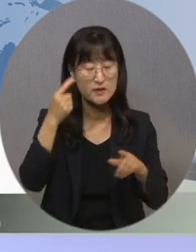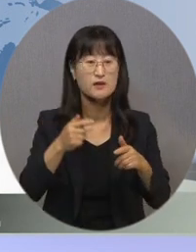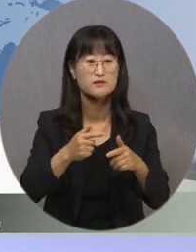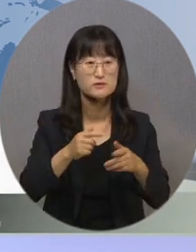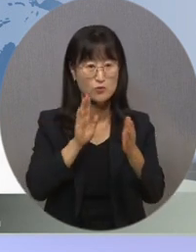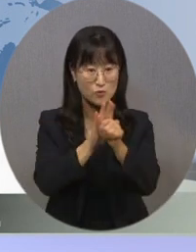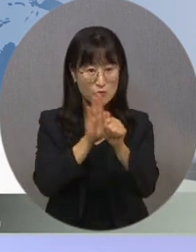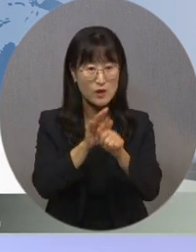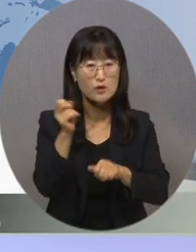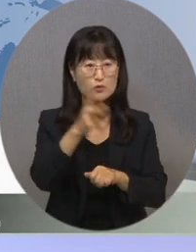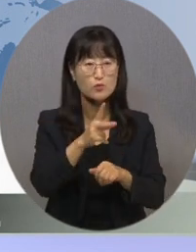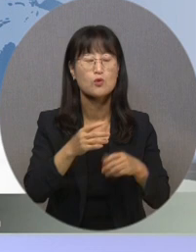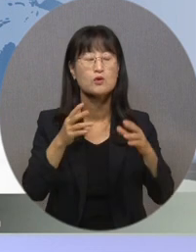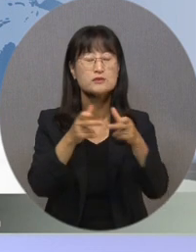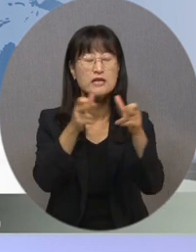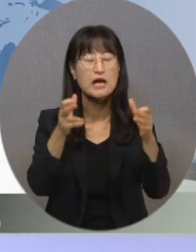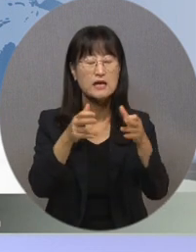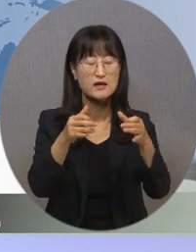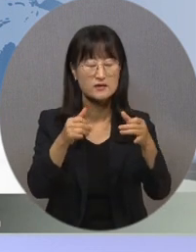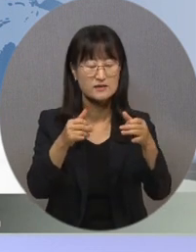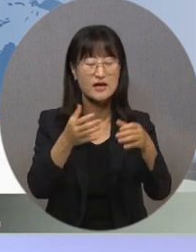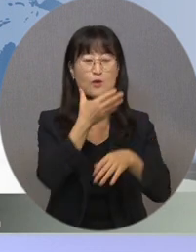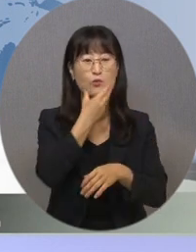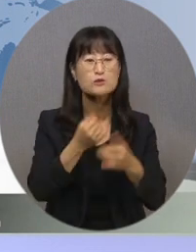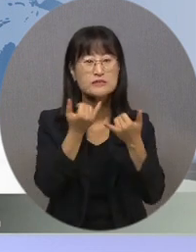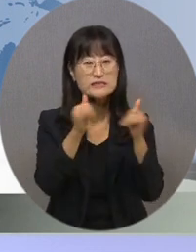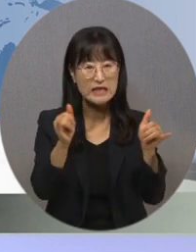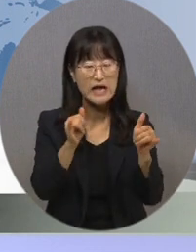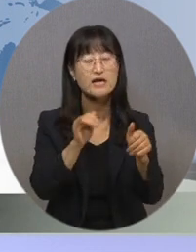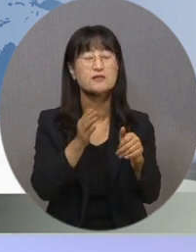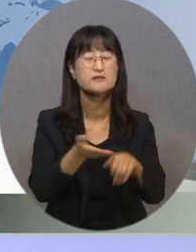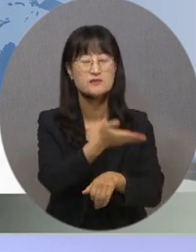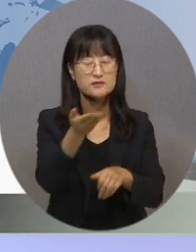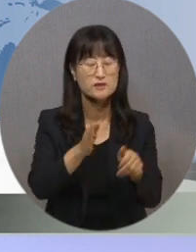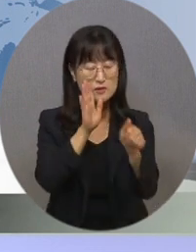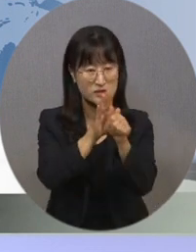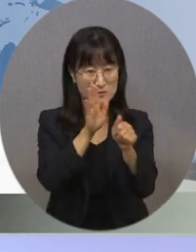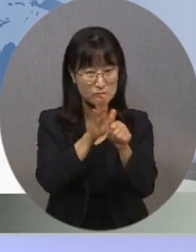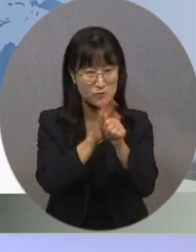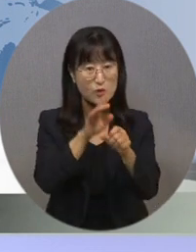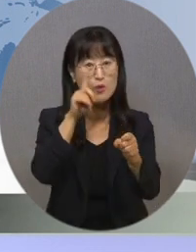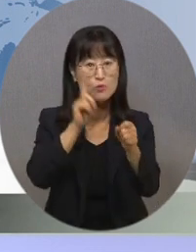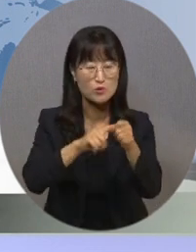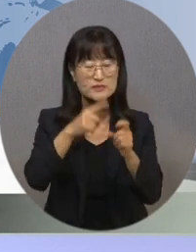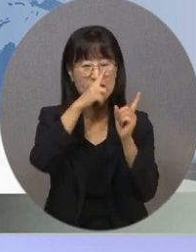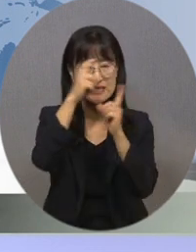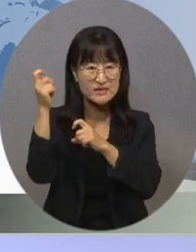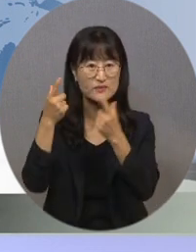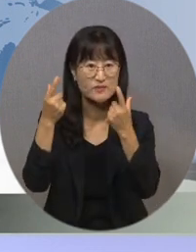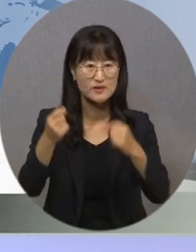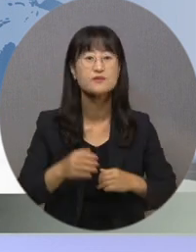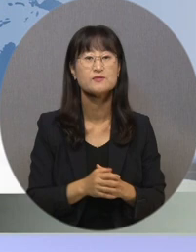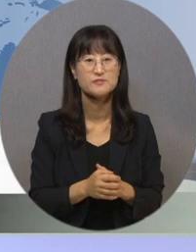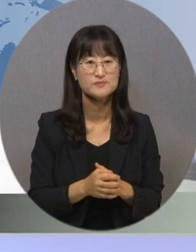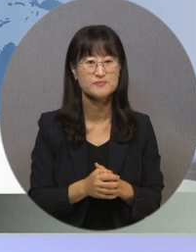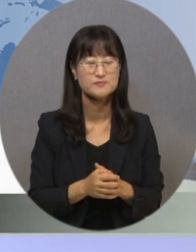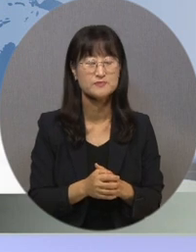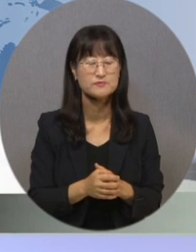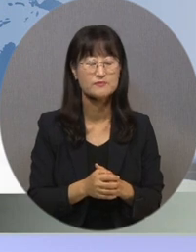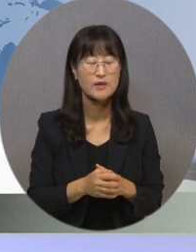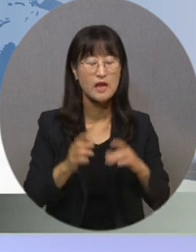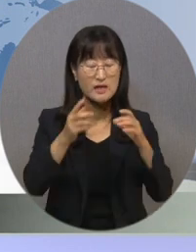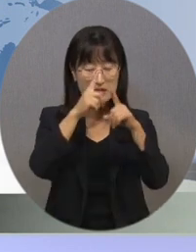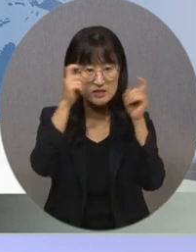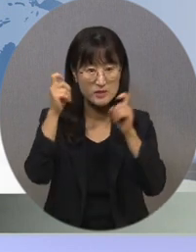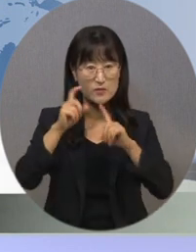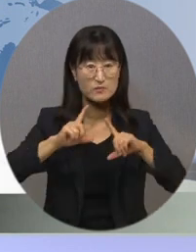종사자의 활동을 장려하기 위한 법정 기념일인데요. 경기도 양주시와 전라북도 임실군에서 열린 사회복지의 날